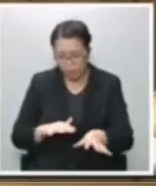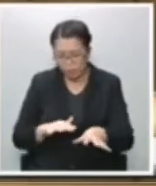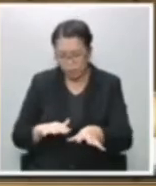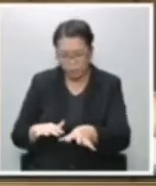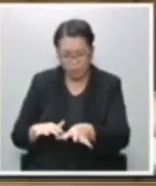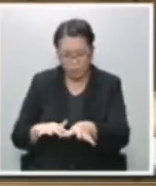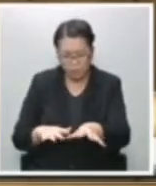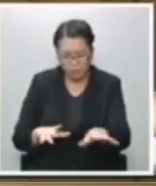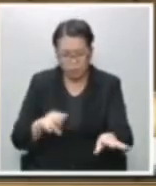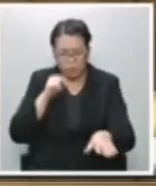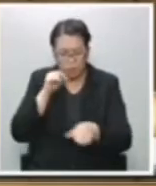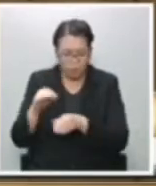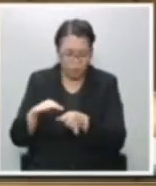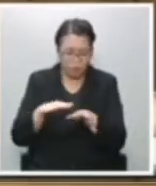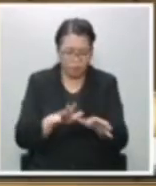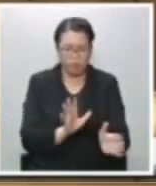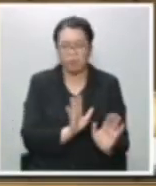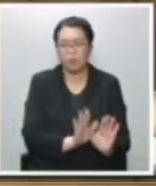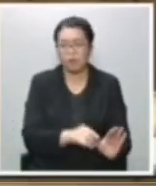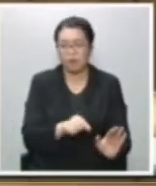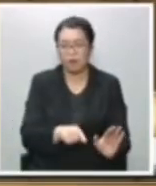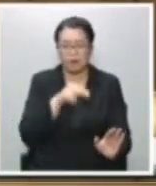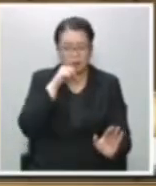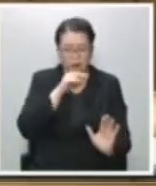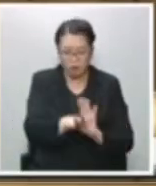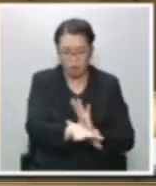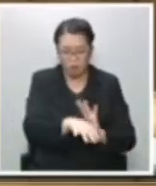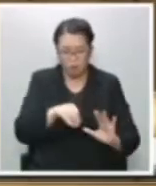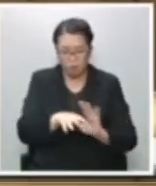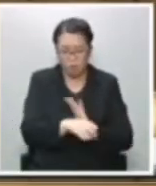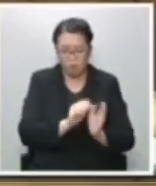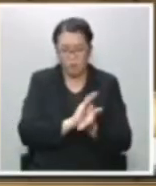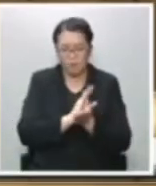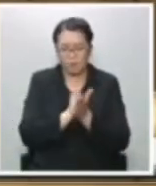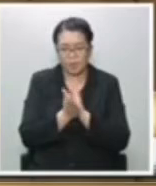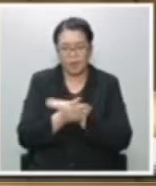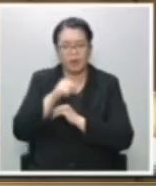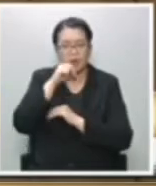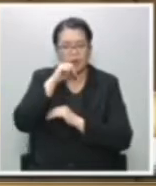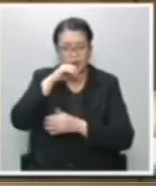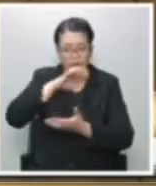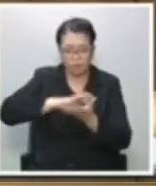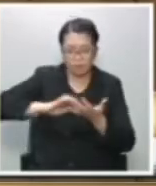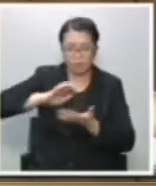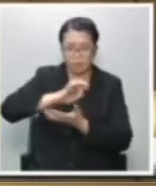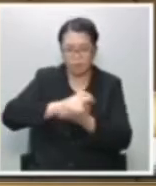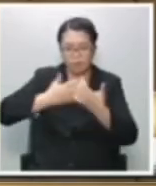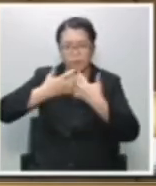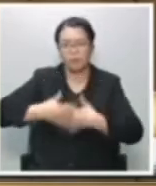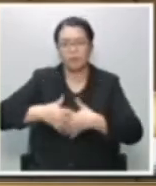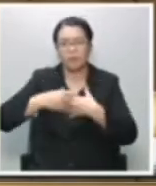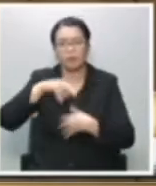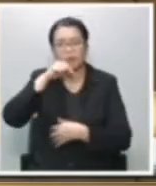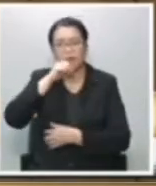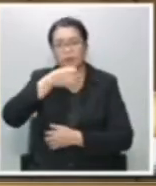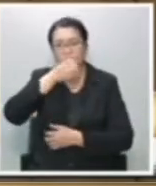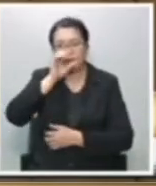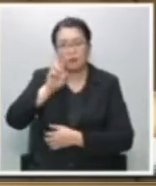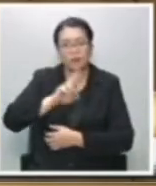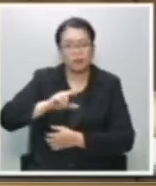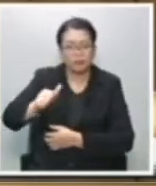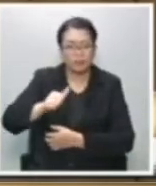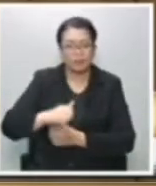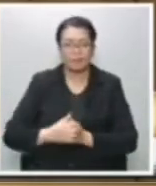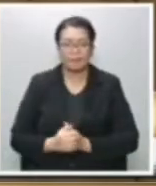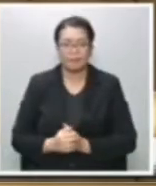ได้นะครับอย่างไรก็ตามอยากจะเรียนท่านสมาชิกให้ทราบว่านั่นเป็นการประมาณการตอนปลาย